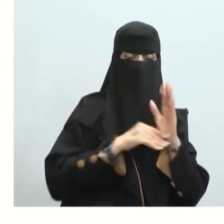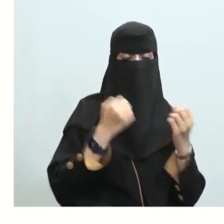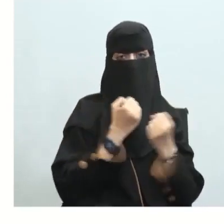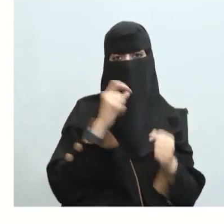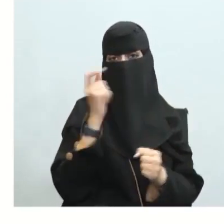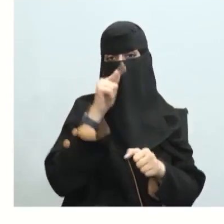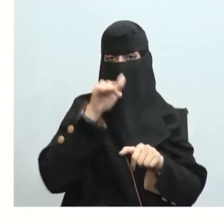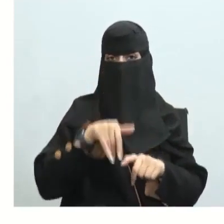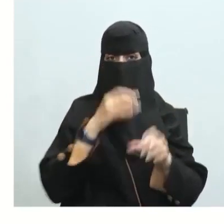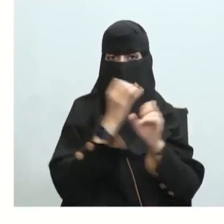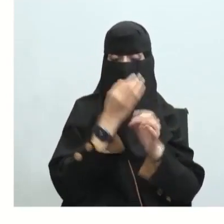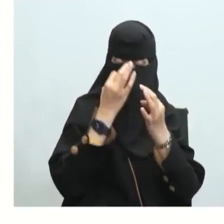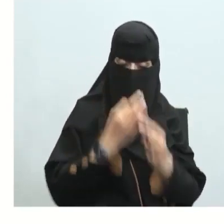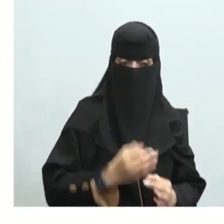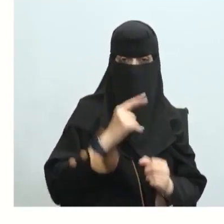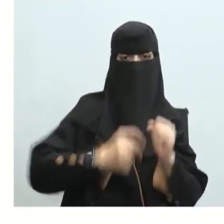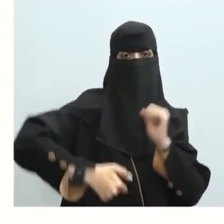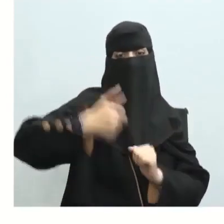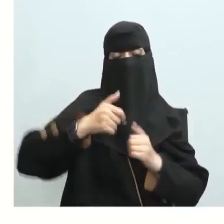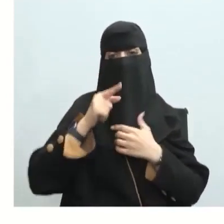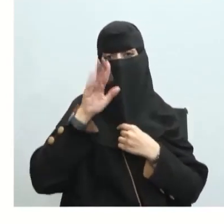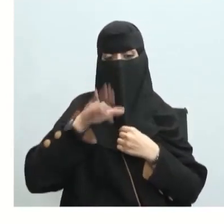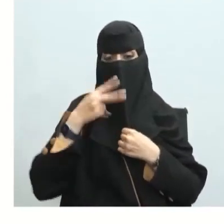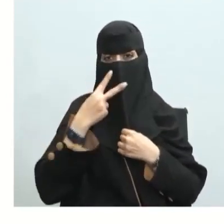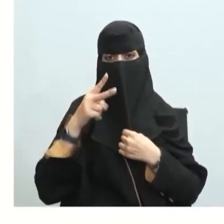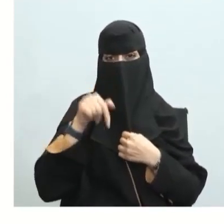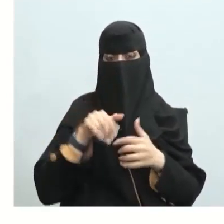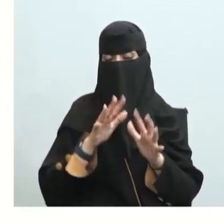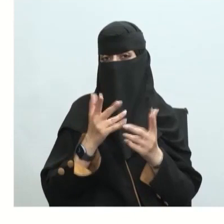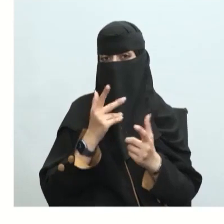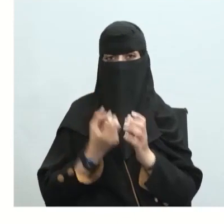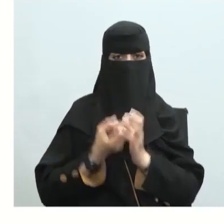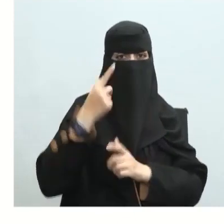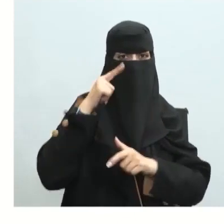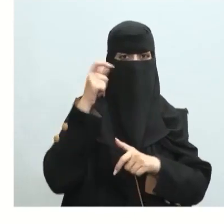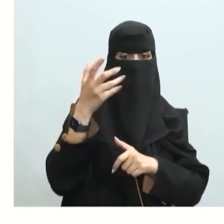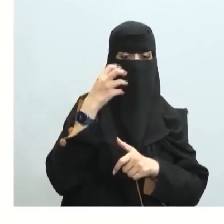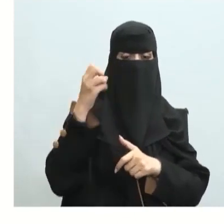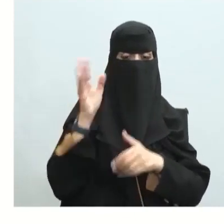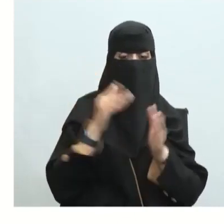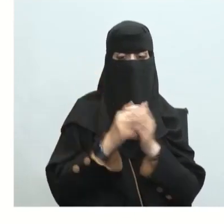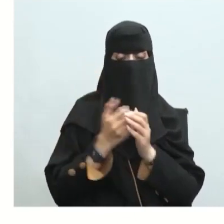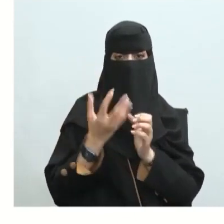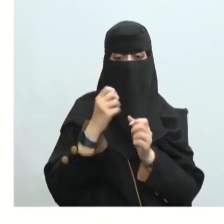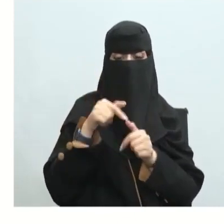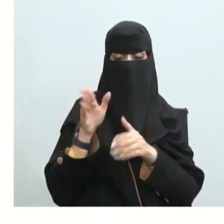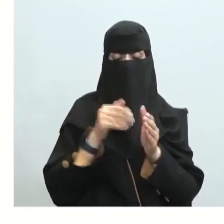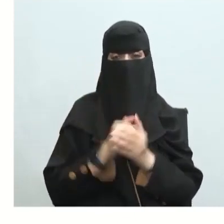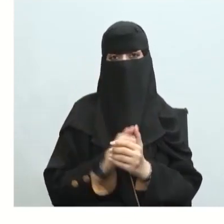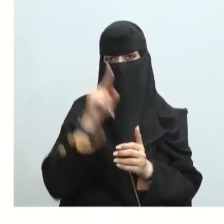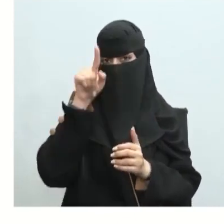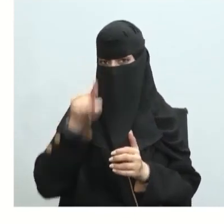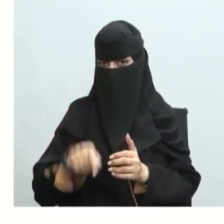واضمن النجاح واضمن النجاح ولاحظ هنا كيف يكون اثاره الانتباه والحاجه والعرض والاقناع